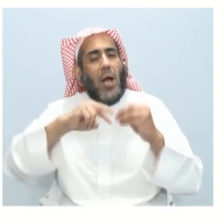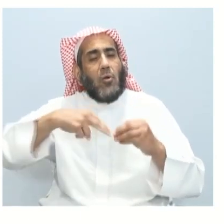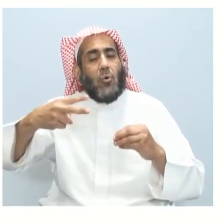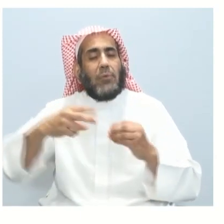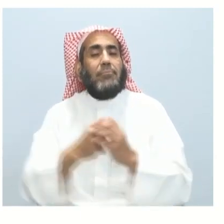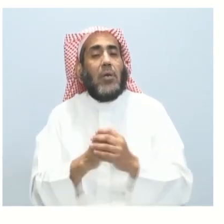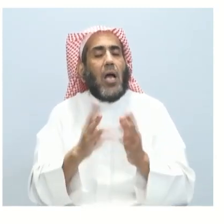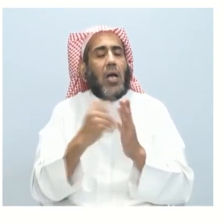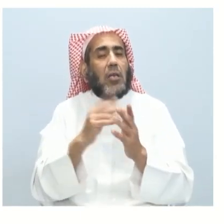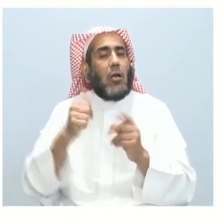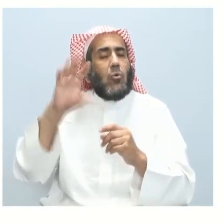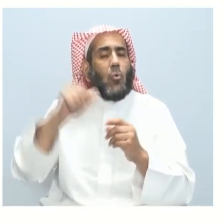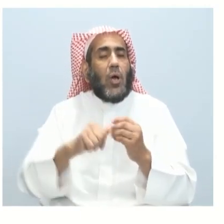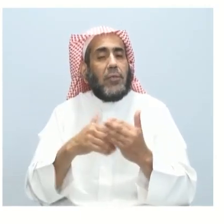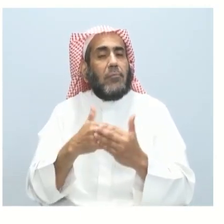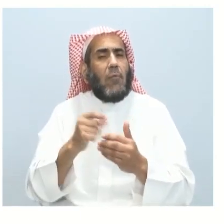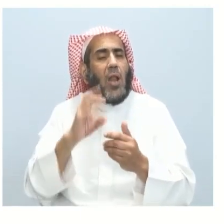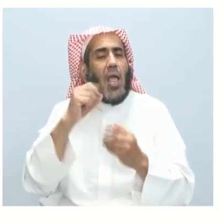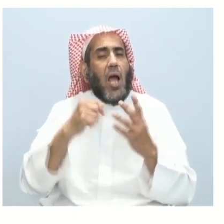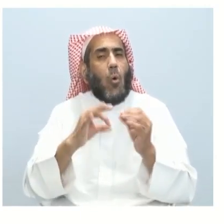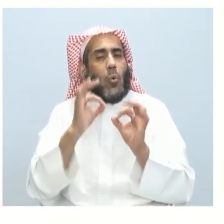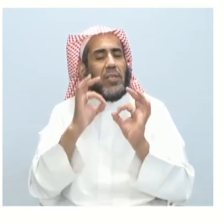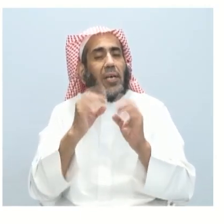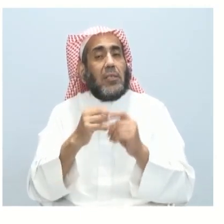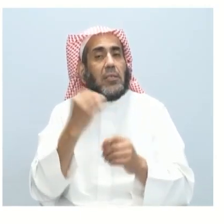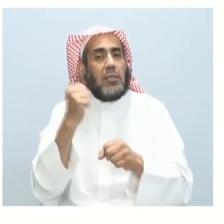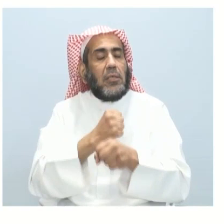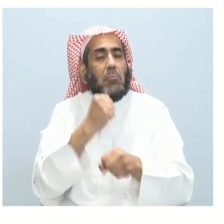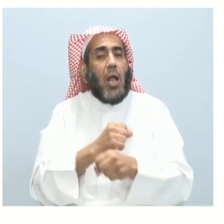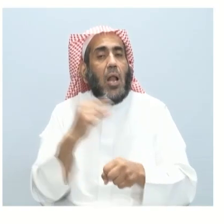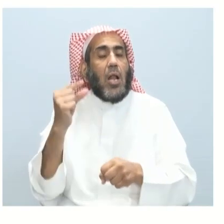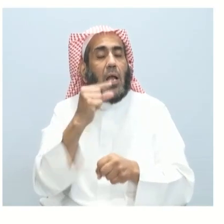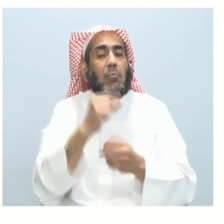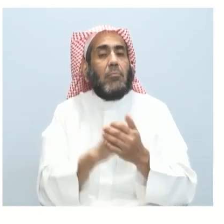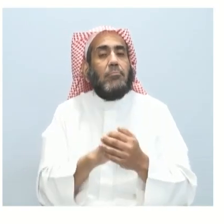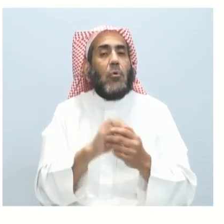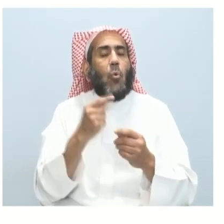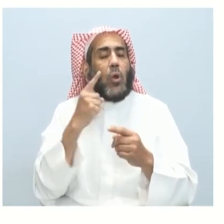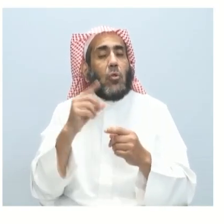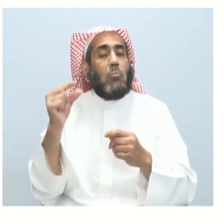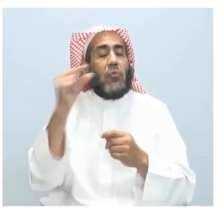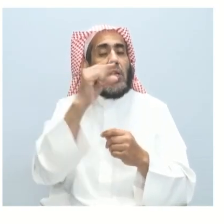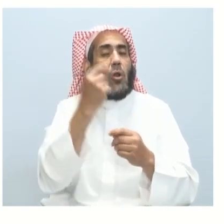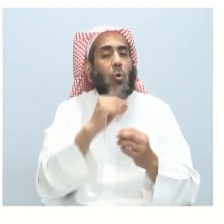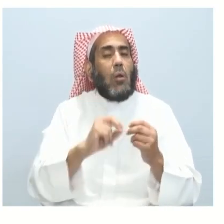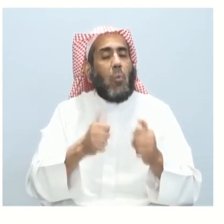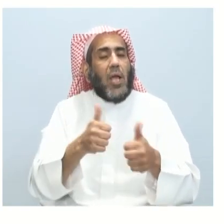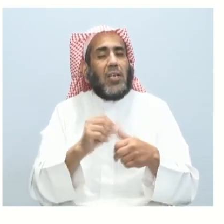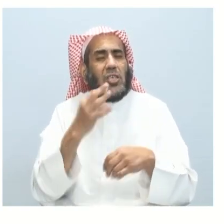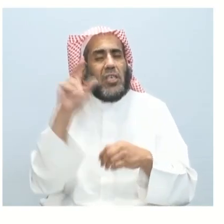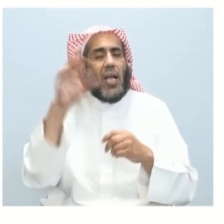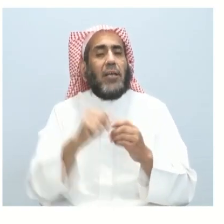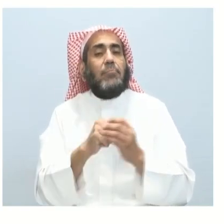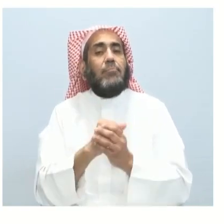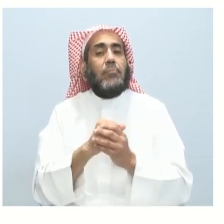اخرى كذلك ادرك النقاط طبعا في الايحاء ودقه استعمال كلمه هذ هنا في مق وننظر المفردات اللغويه المهي الشار ل الشار